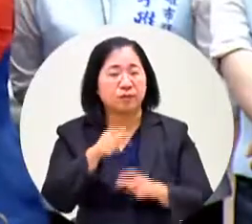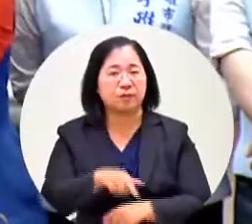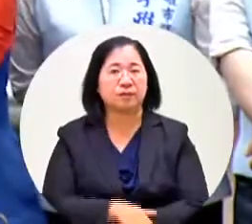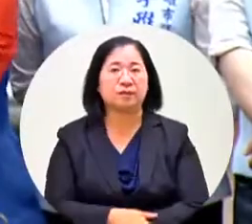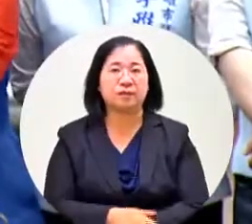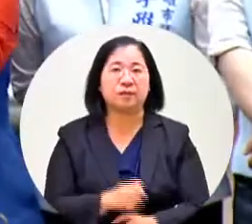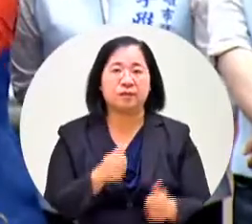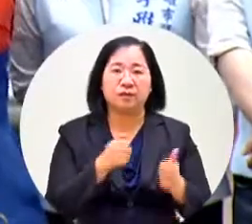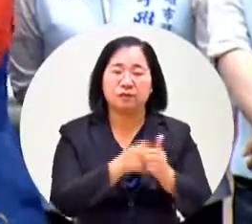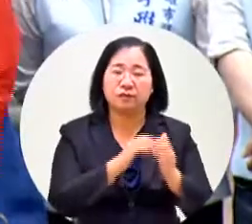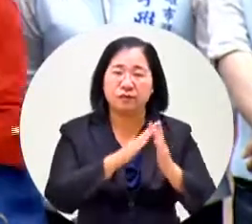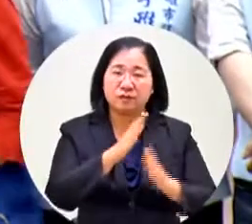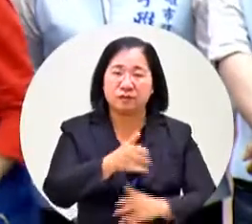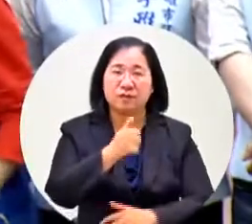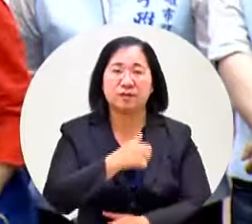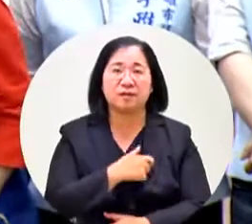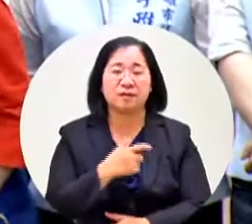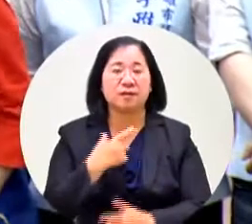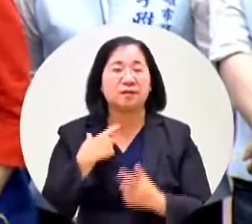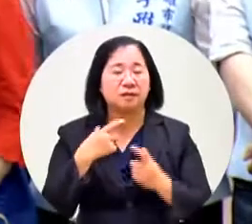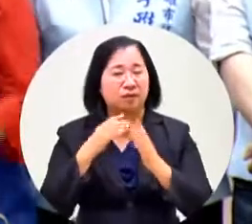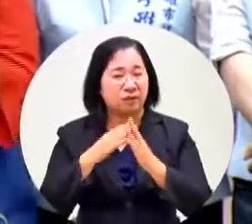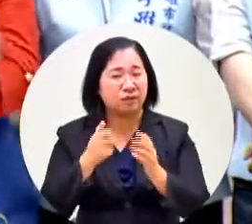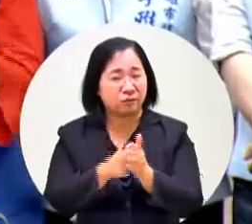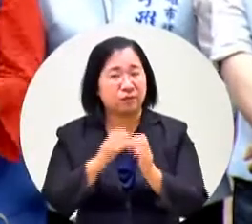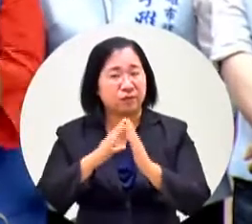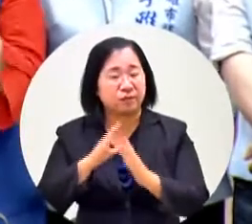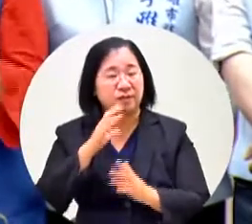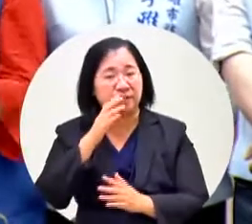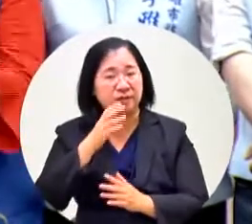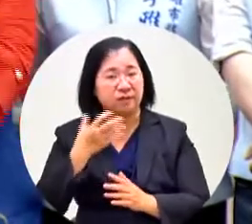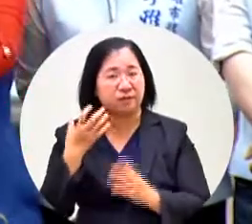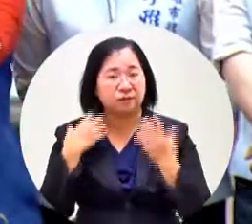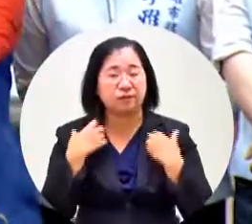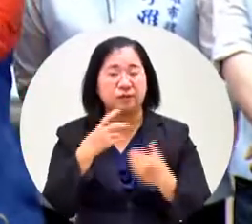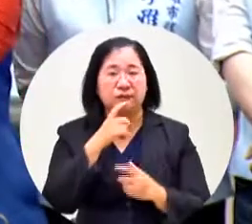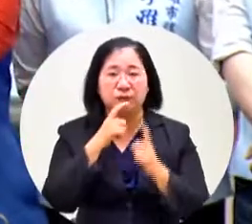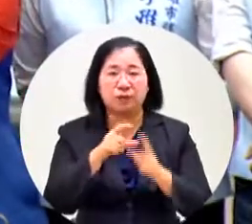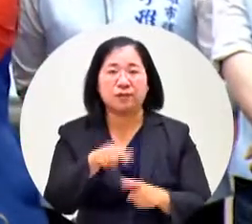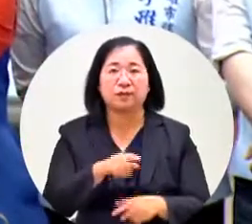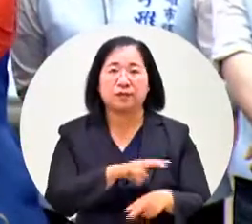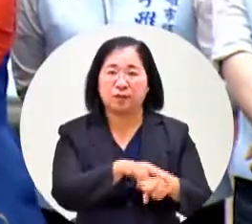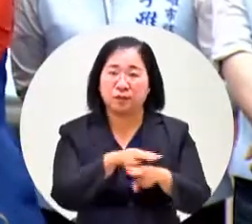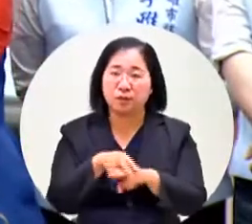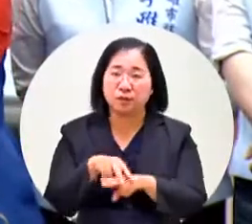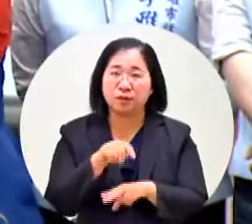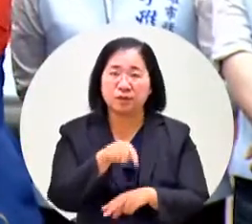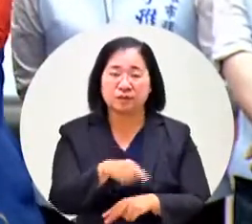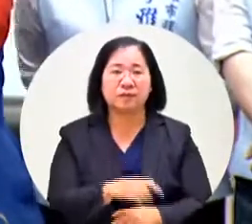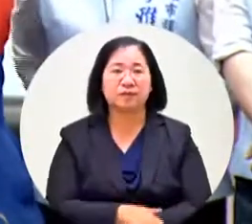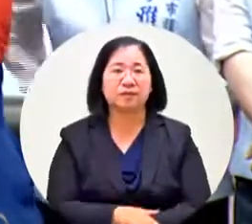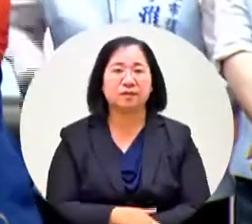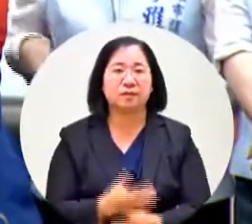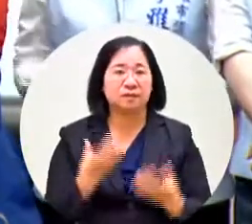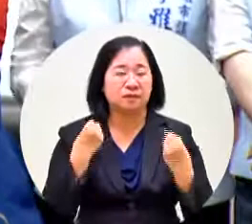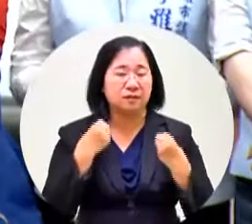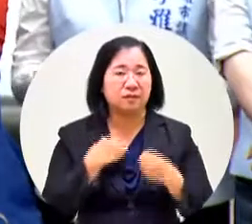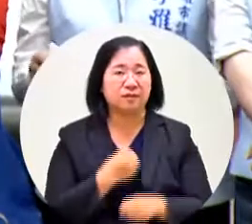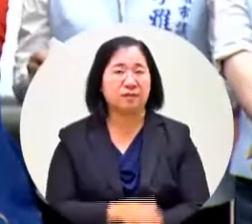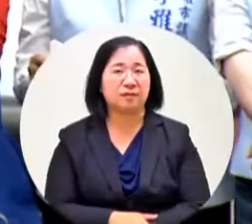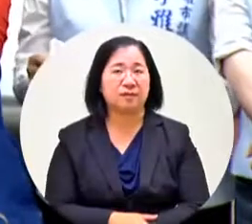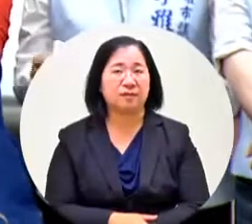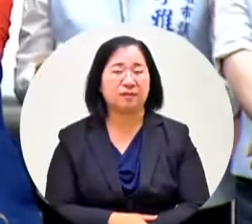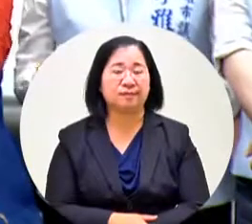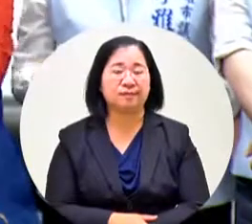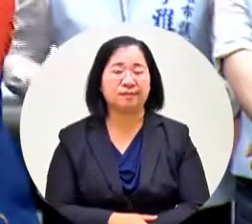席才是副市长回答的话，就是副市长来回答嘛。那我们的位置是不是就在我们的位置上坐，而不需